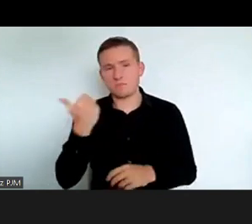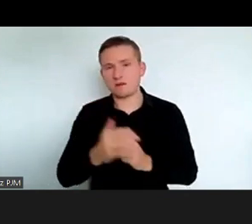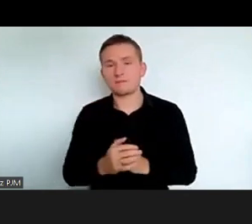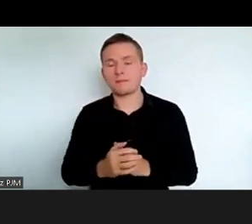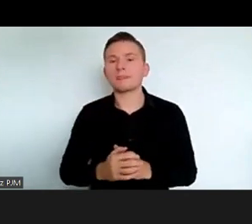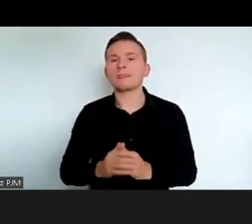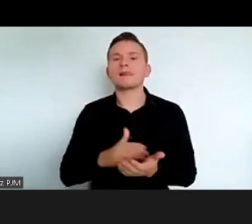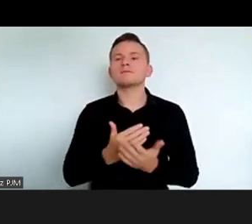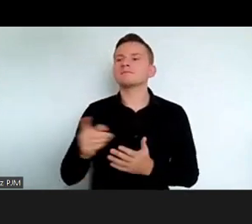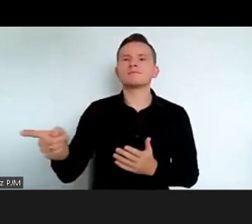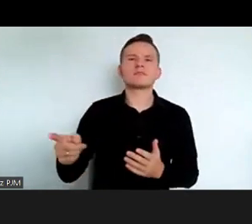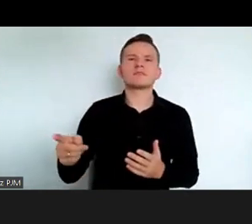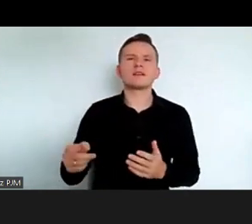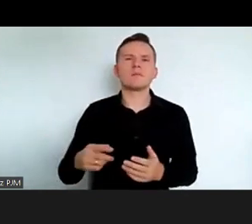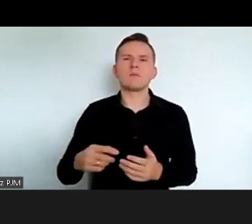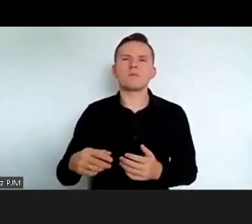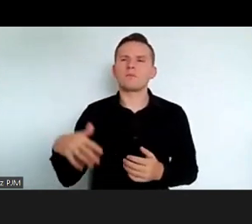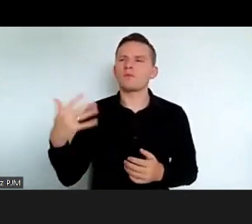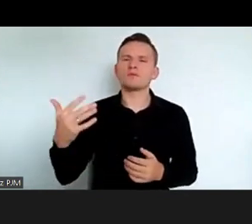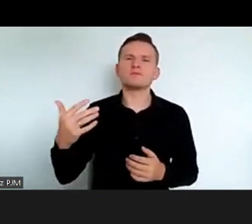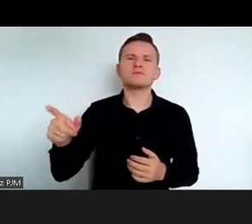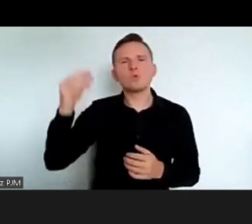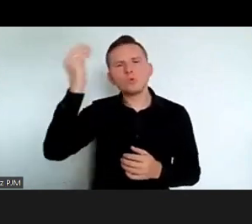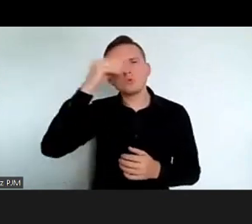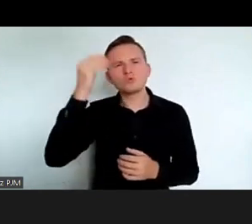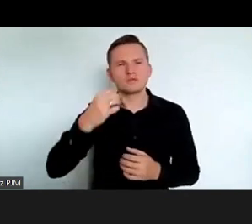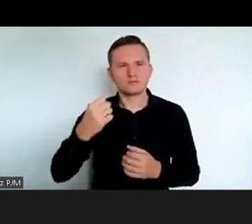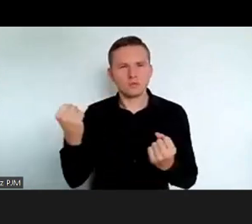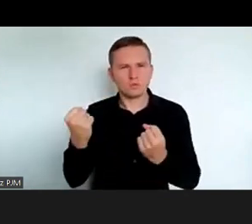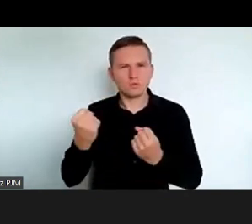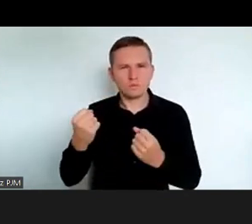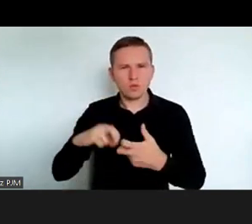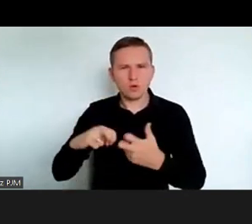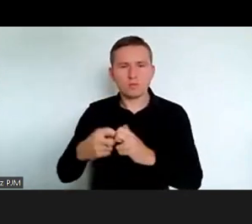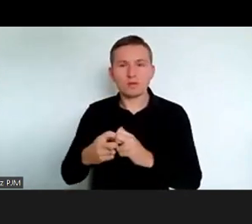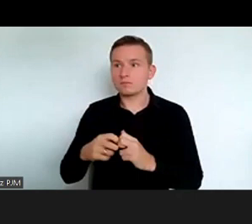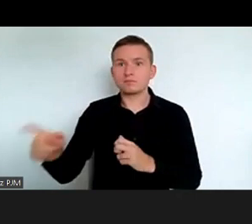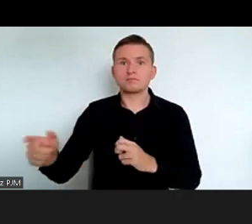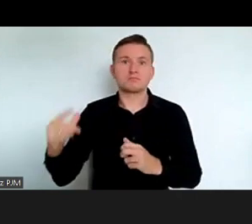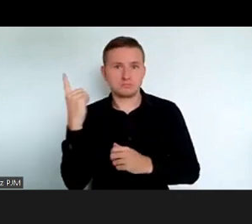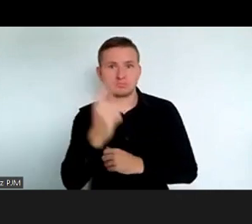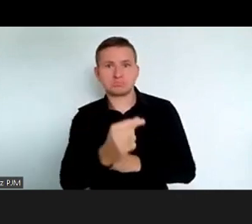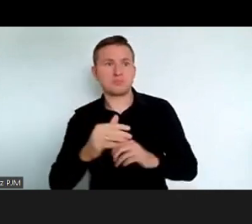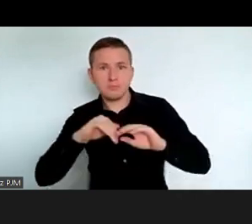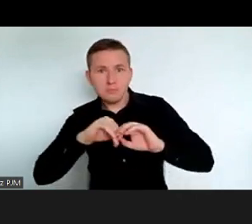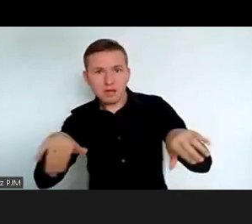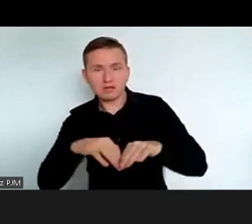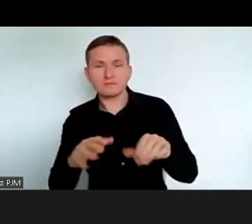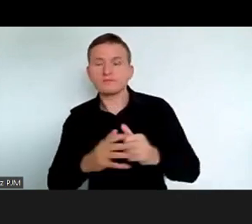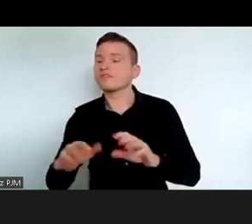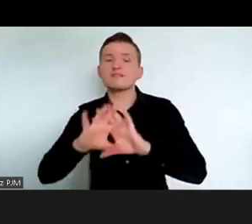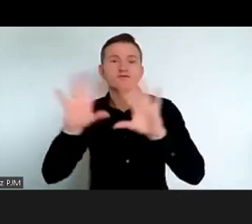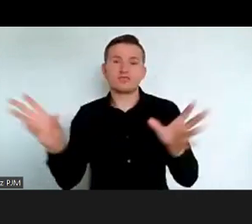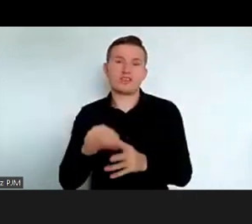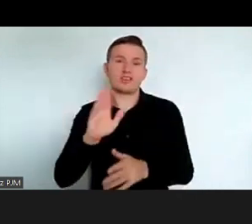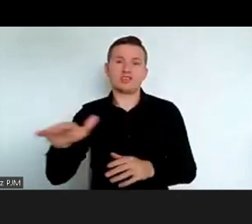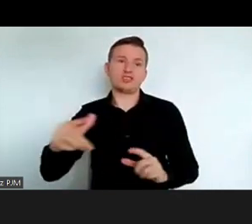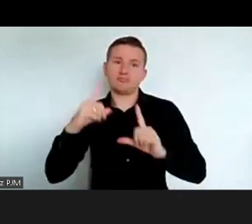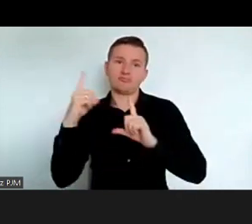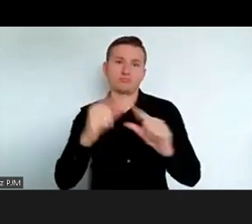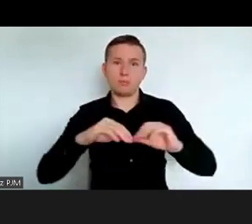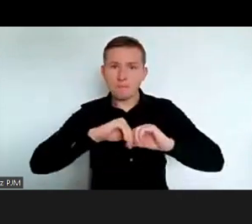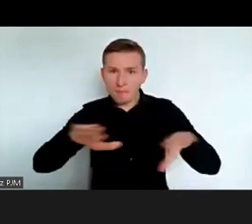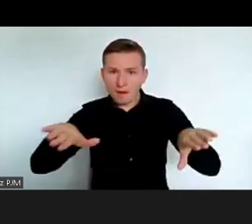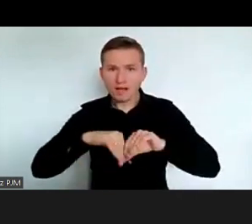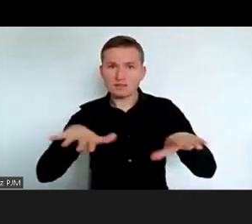ten wyjątkowy uczeń, chodzą na zajęcia na basenie. Wszystkie dzieci chodzą na zajęcia na basenie,